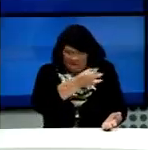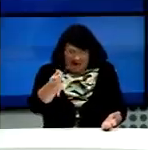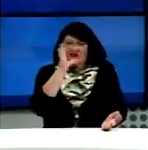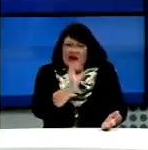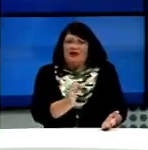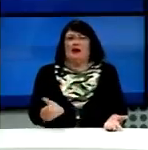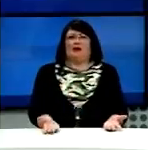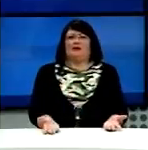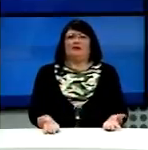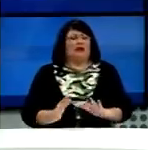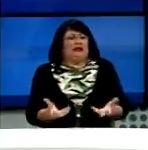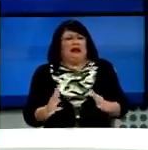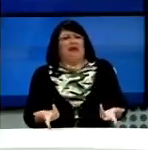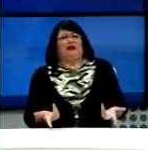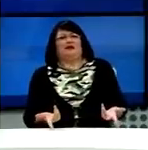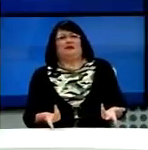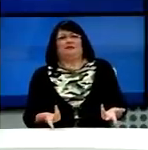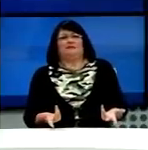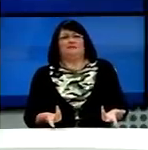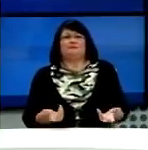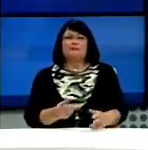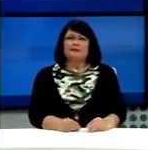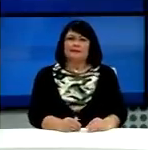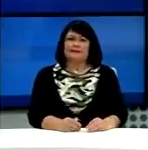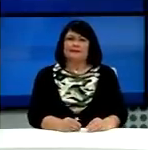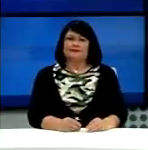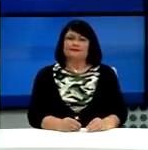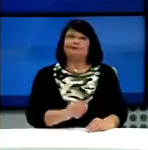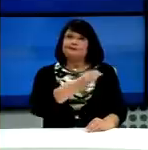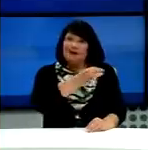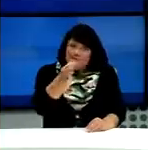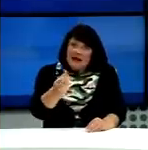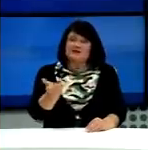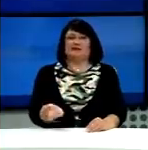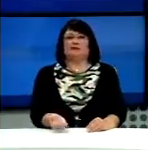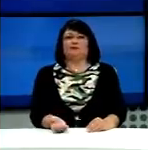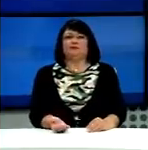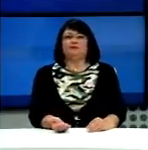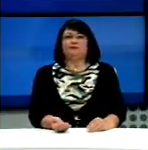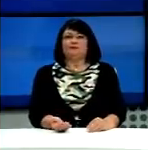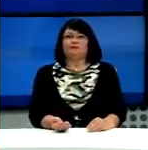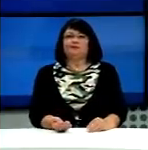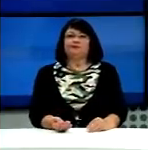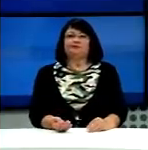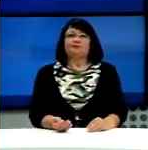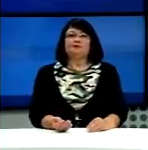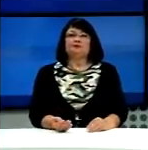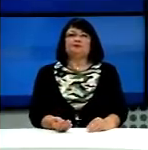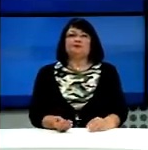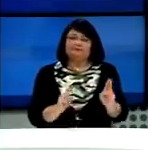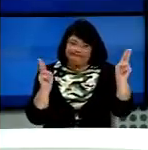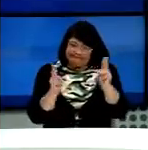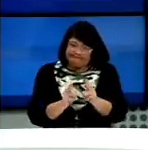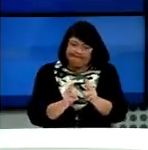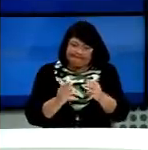αλήθεια? Γιατί δεν λέτε, μεταξύ άλλων, ότι δεν προχωράτε στη μείωση αλλά